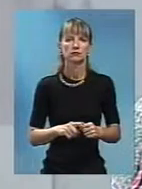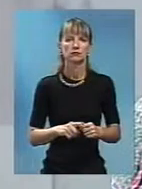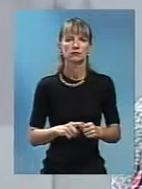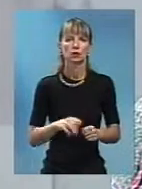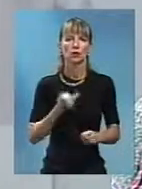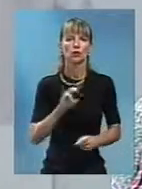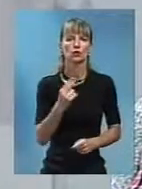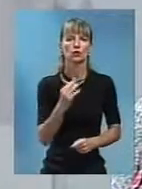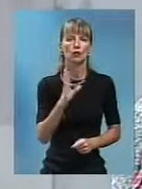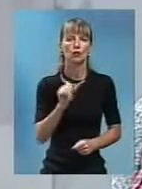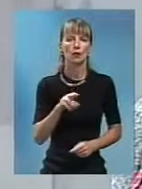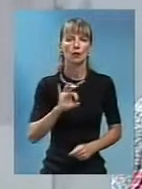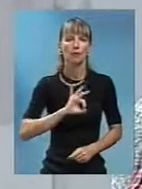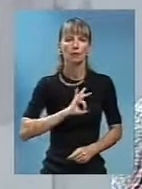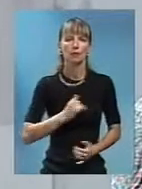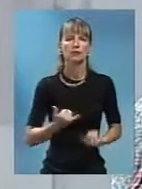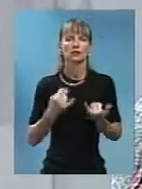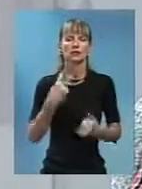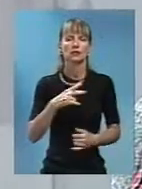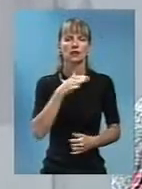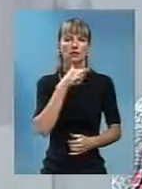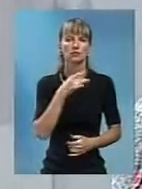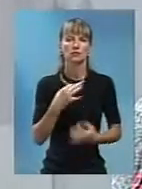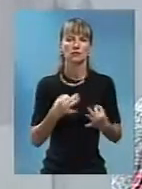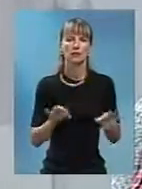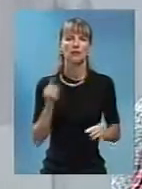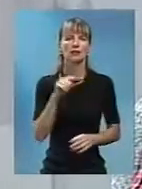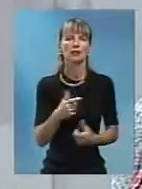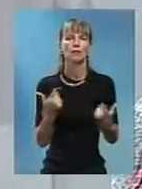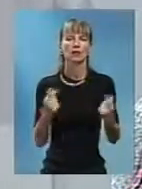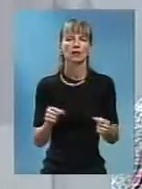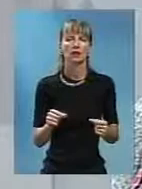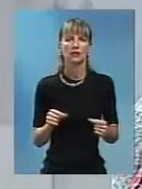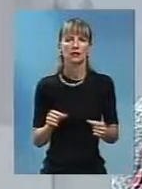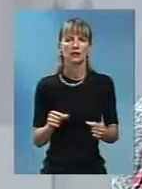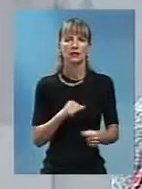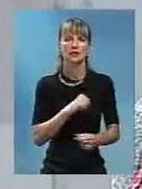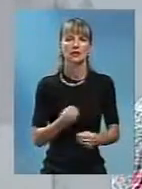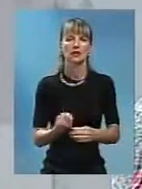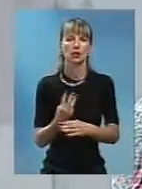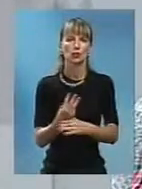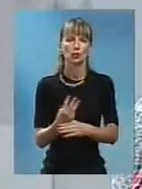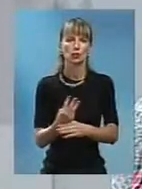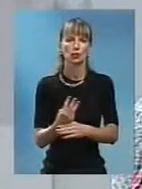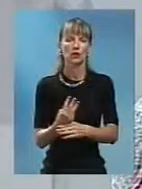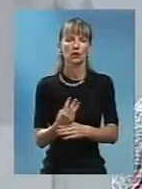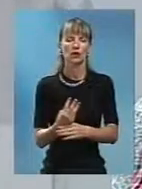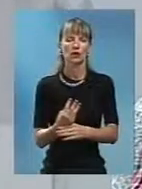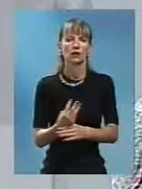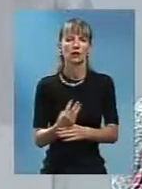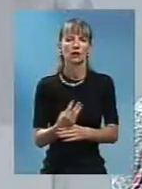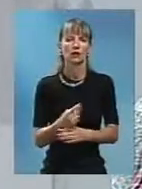унцова медаль, присвячена 20-річчю Незалежності, там, де сам Тризуб